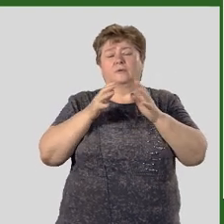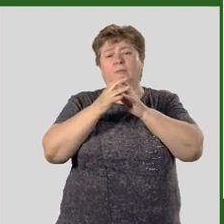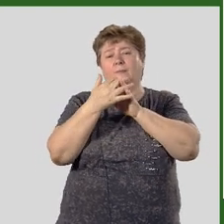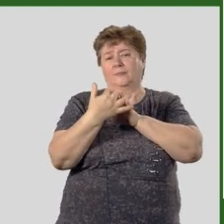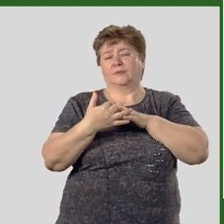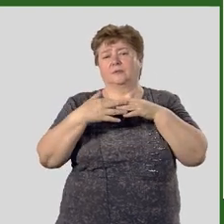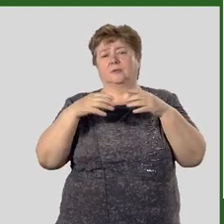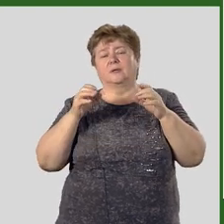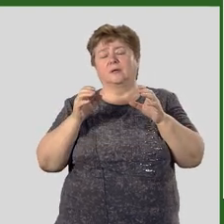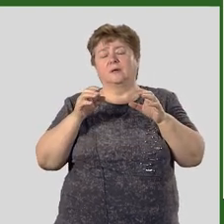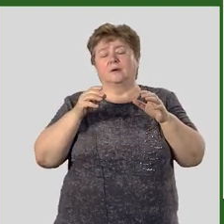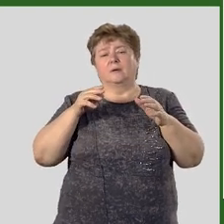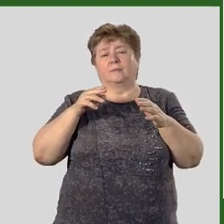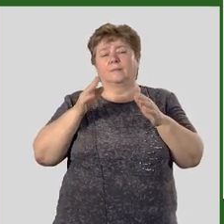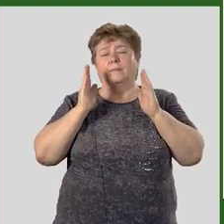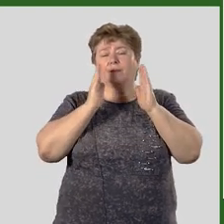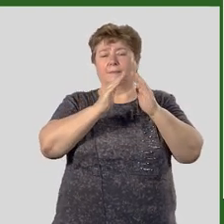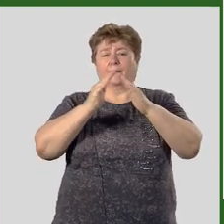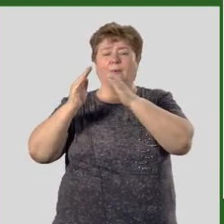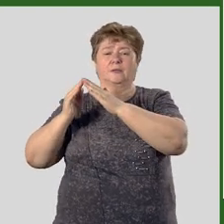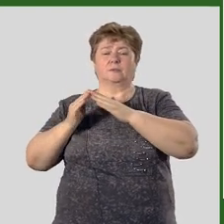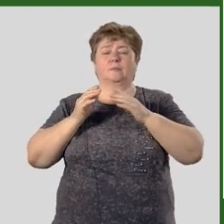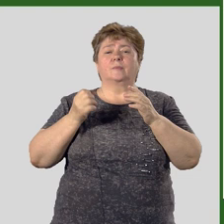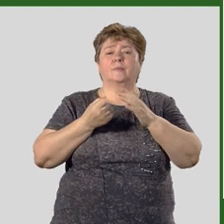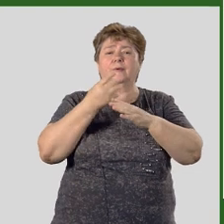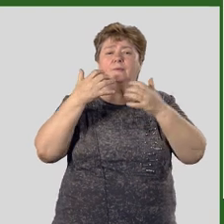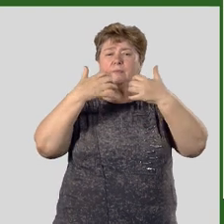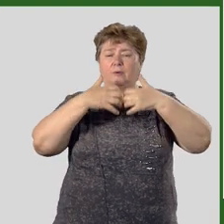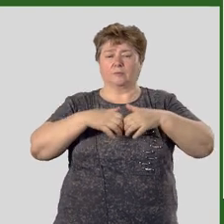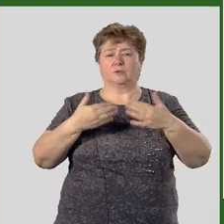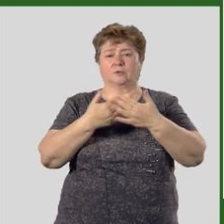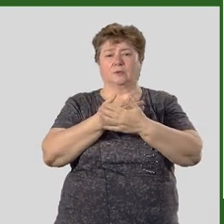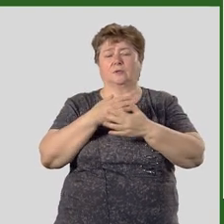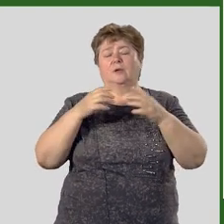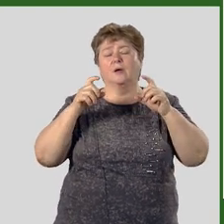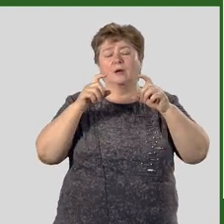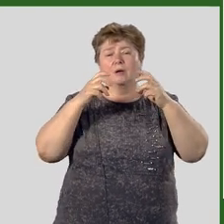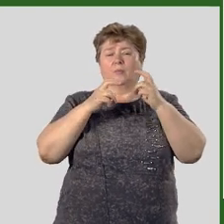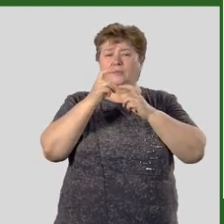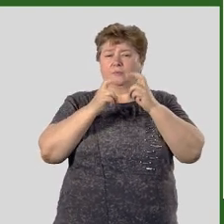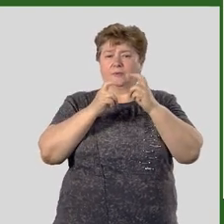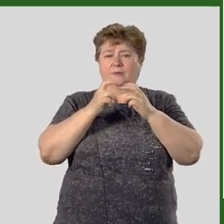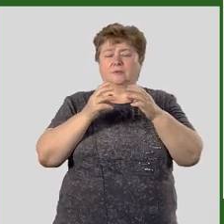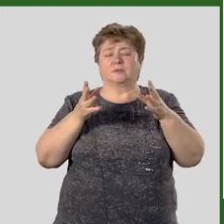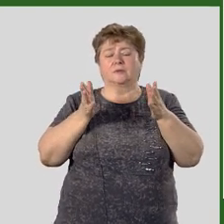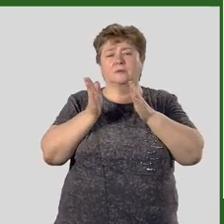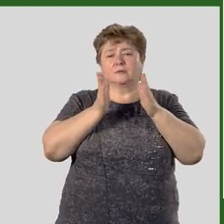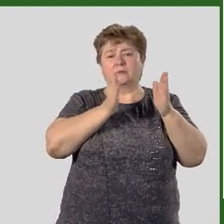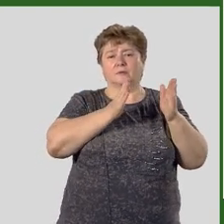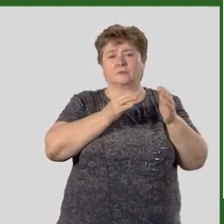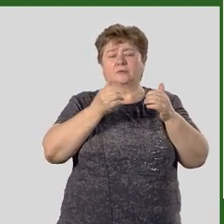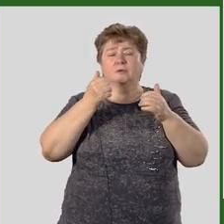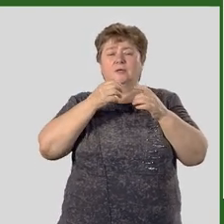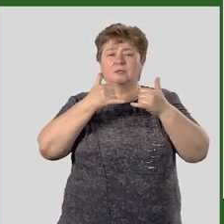городского типа. Появились новые отрасли промышленности, предприятия. Наряду с развитием